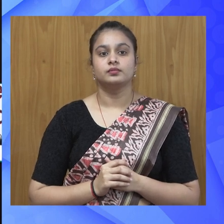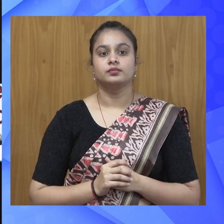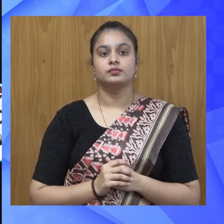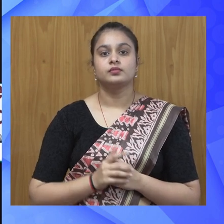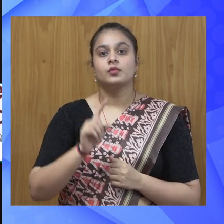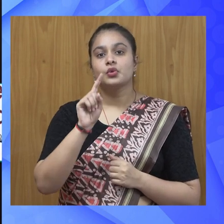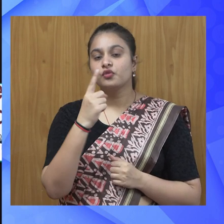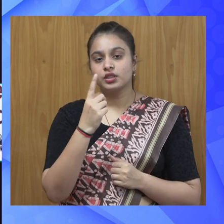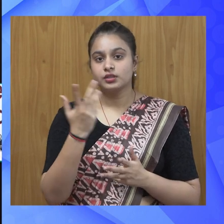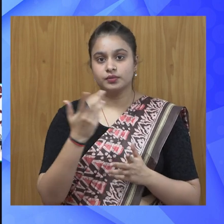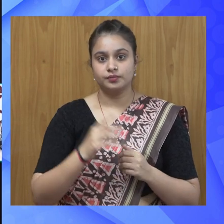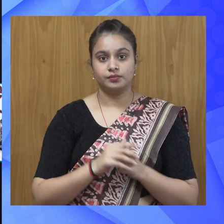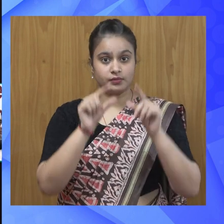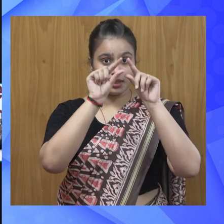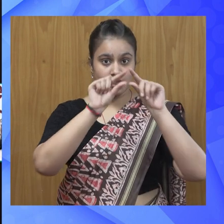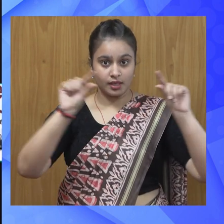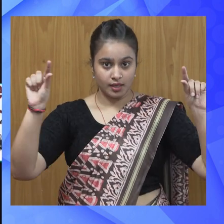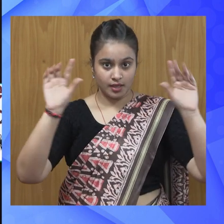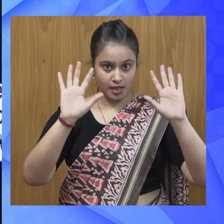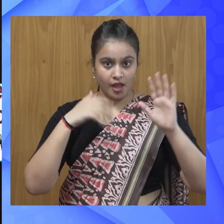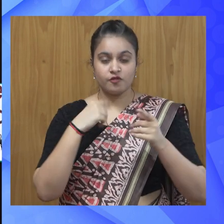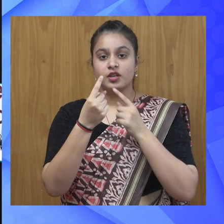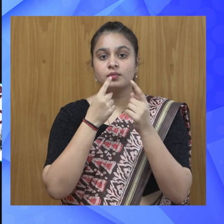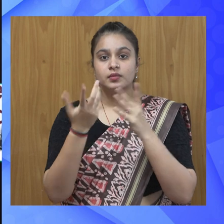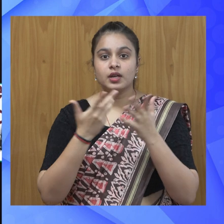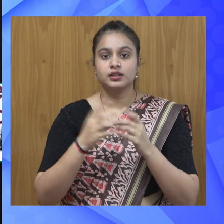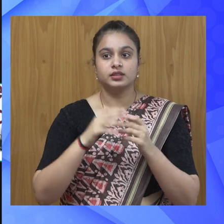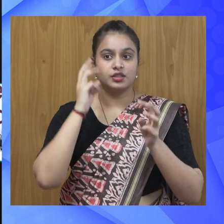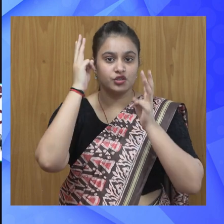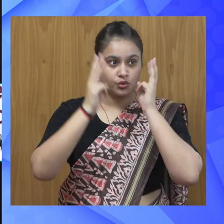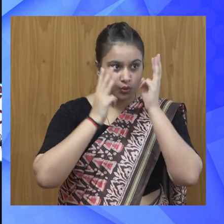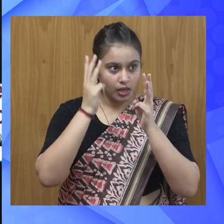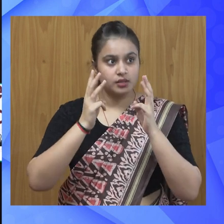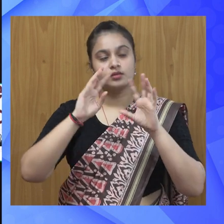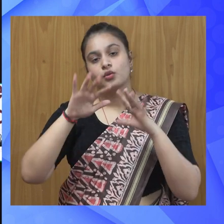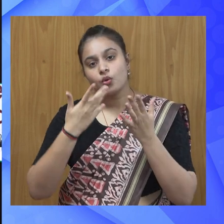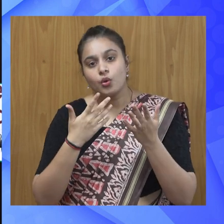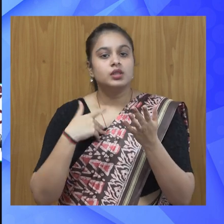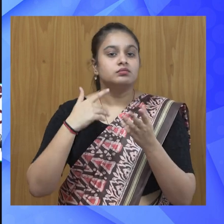सबसे पहले ये आउटलाइन है. हम बात करेंगे तनाव, चिंता, अवसाद को कैसे